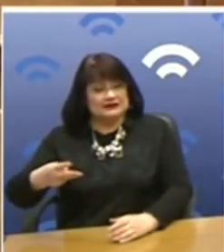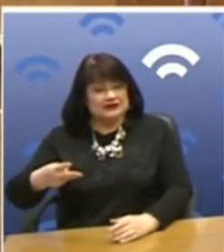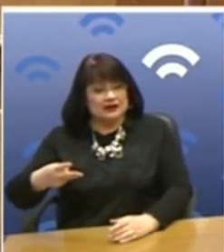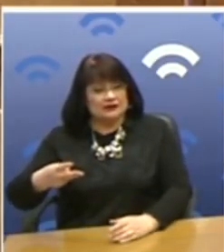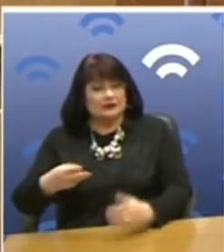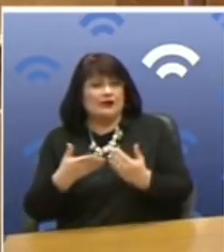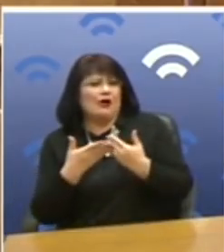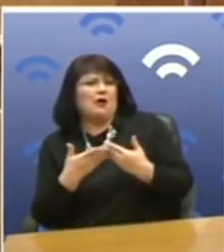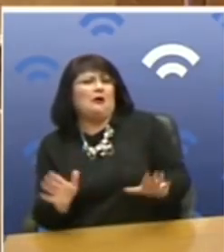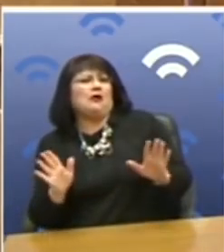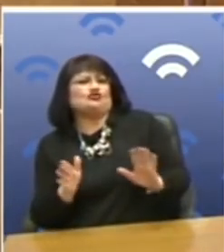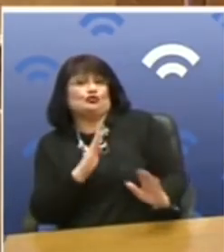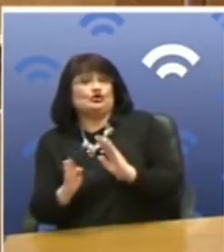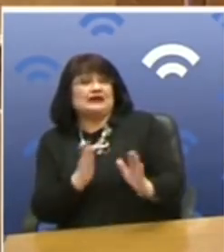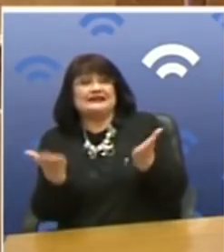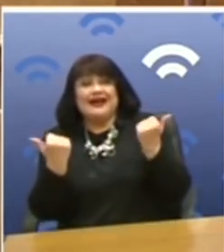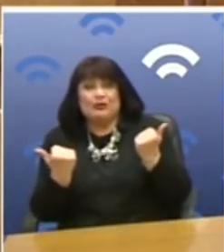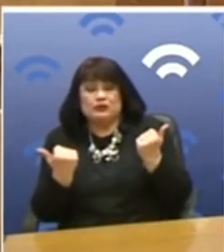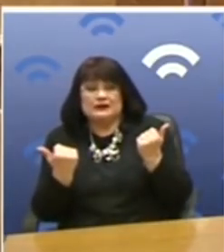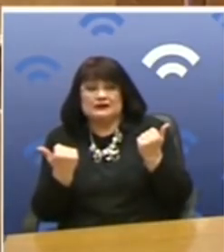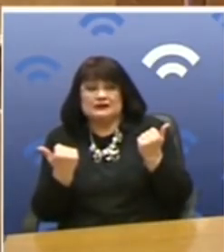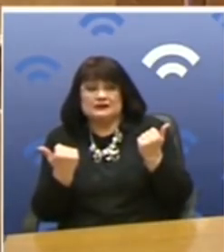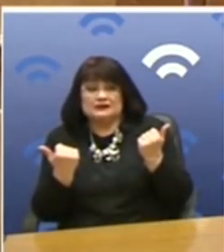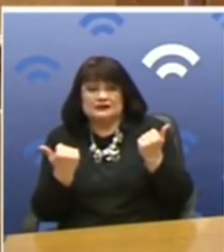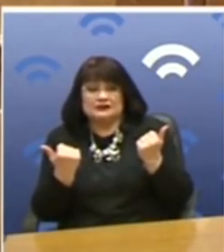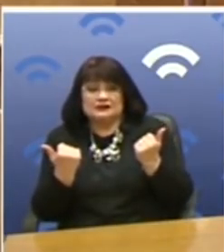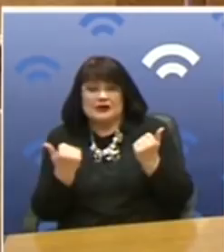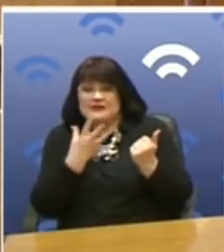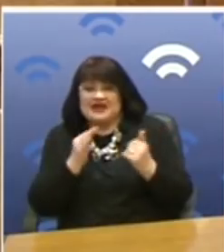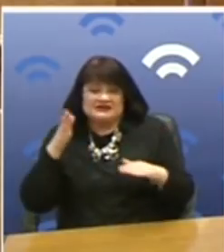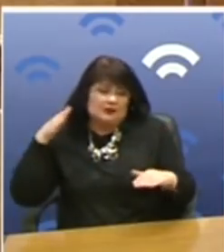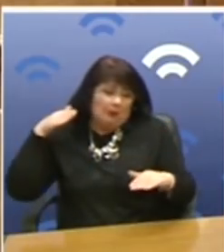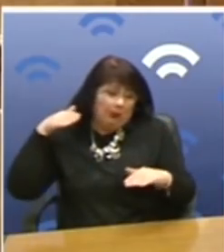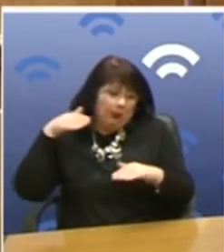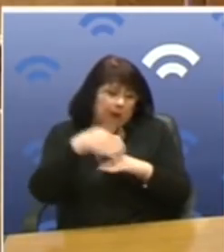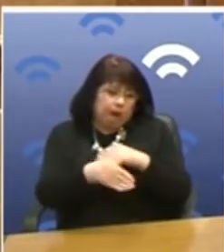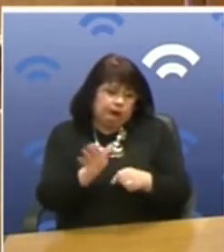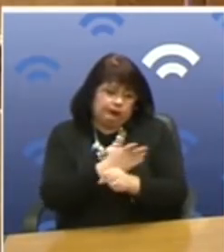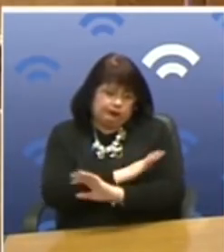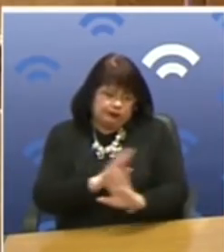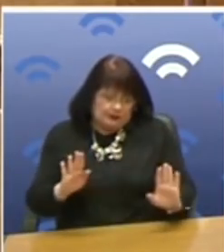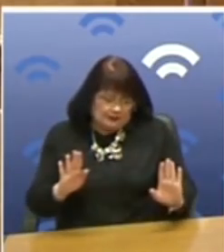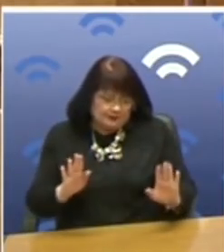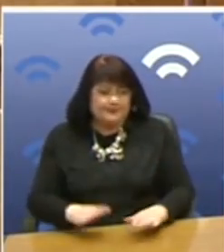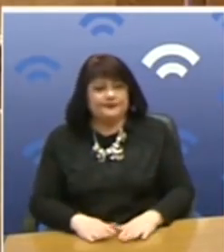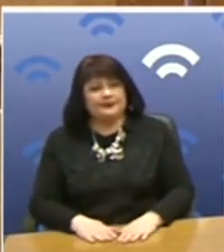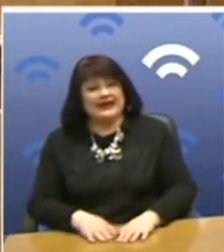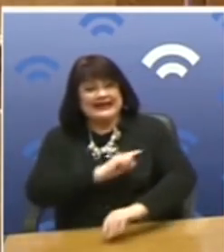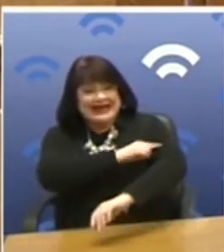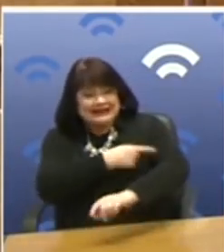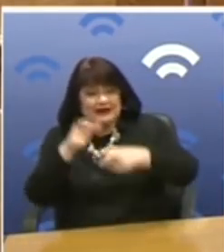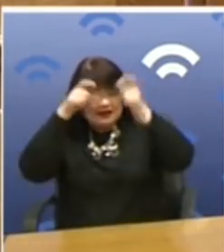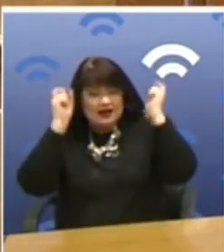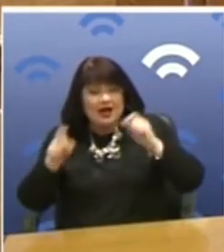αφήσατε αθωράκιστο στα πρόθυρα της κατάρρευσης, με τους υγειονομικούς να δίνουν αυτή